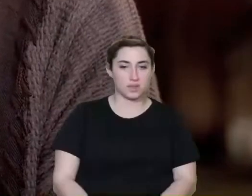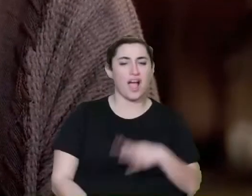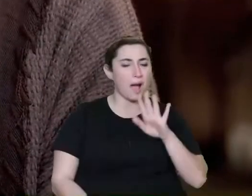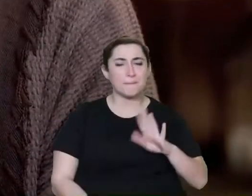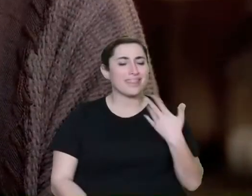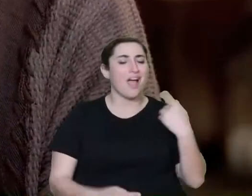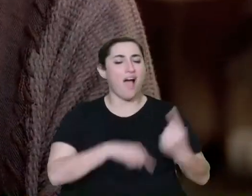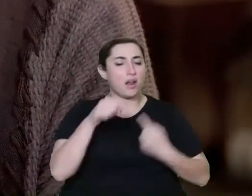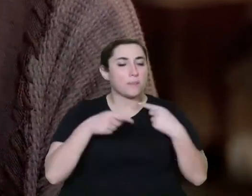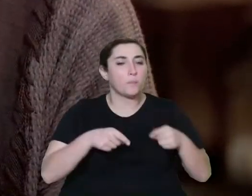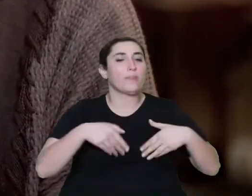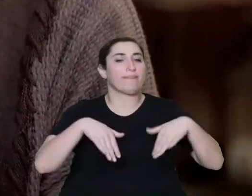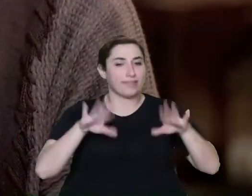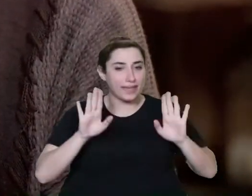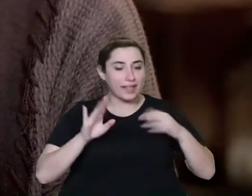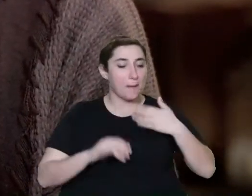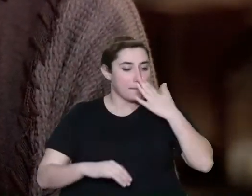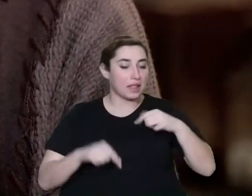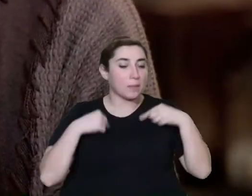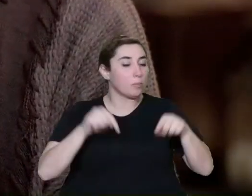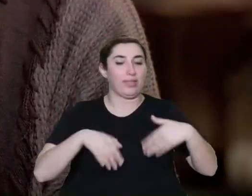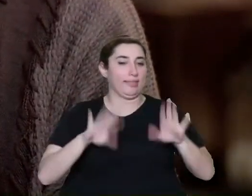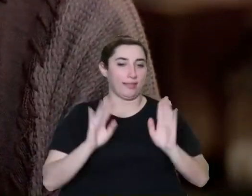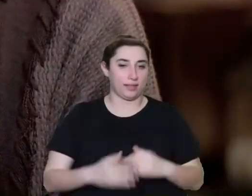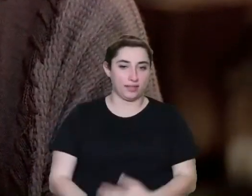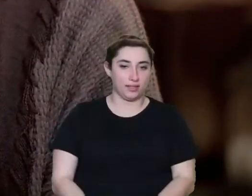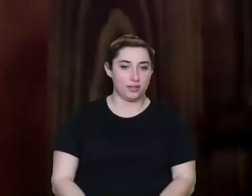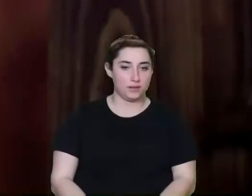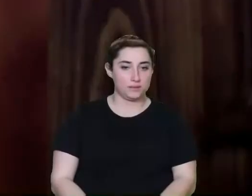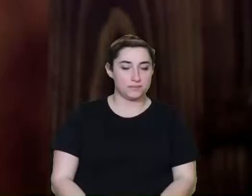Ama ne aradığım budur, ne beklediğim muamele.